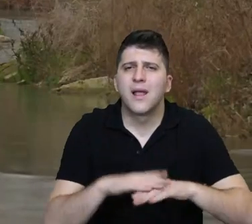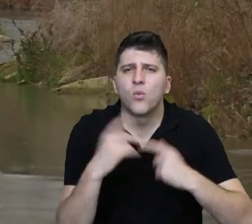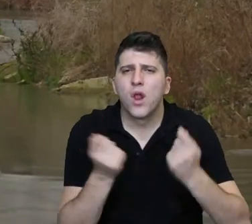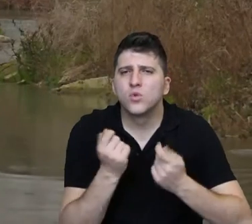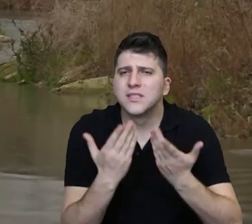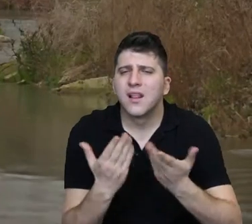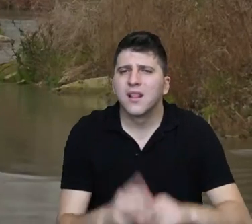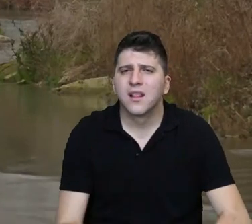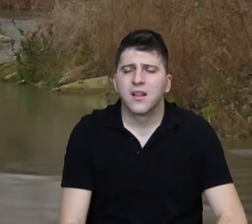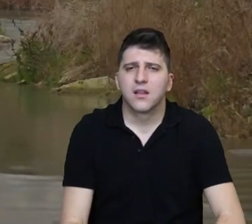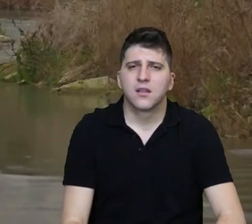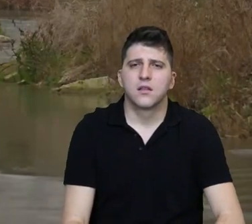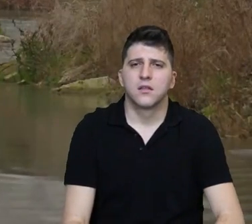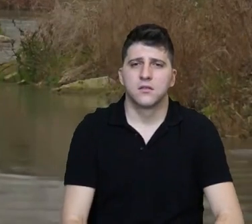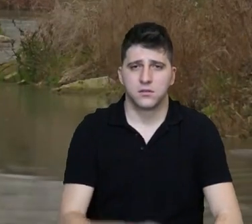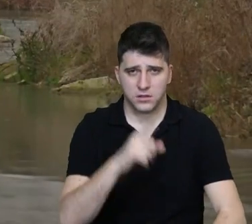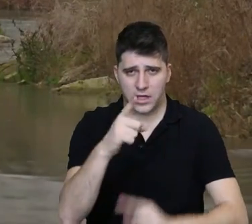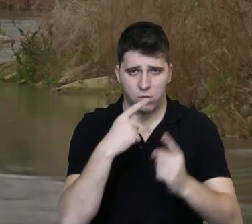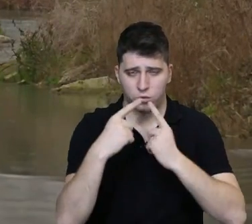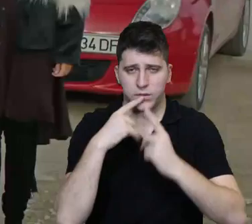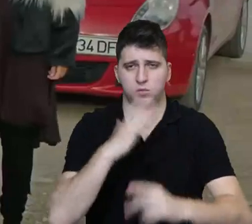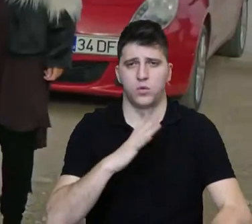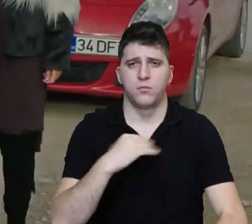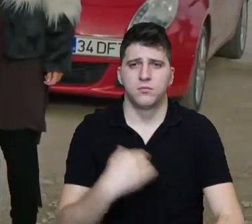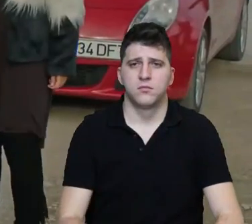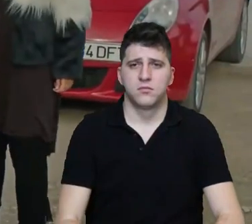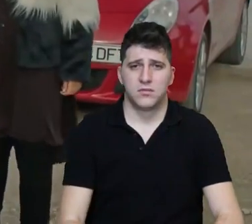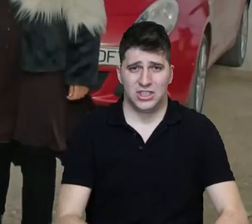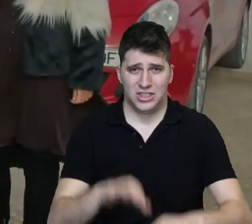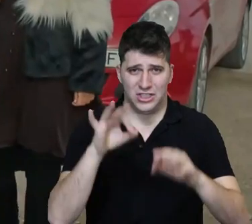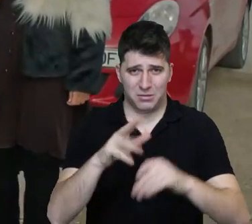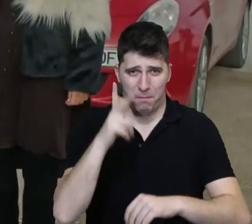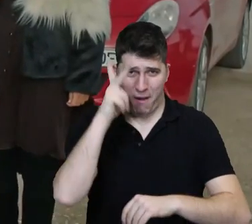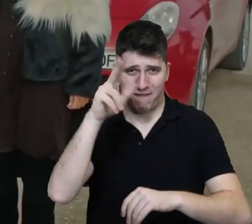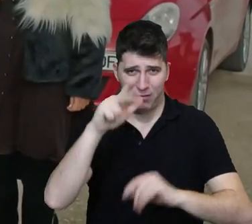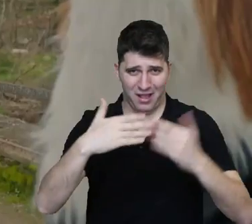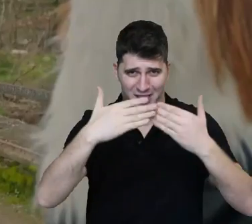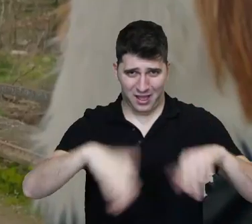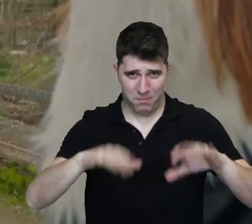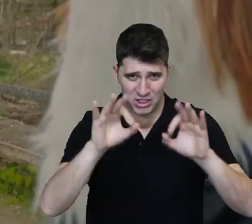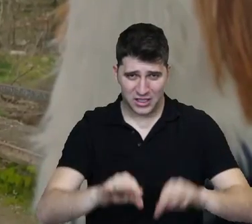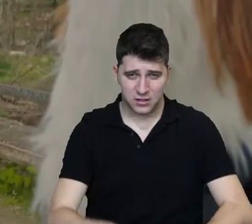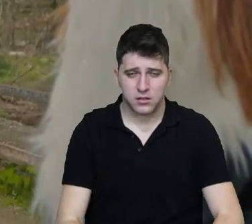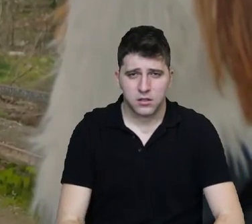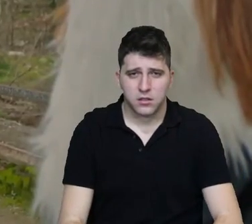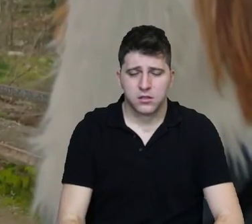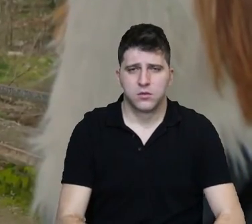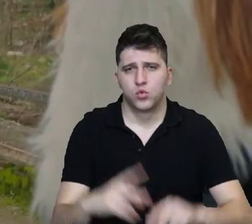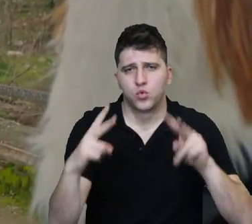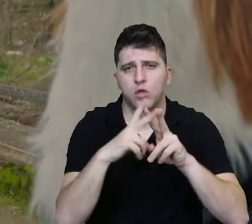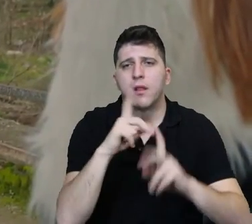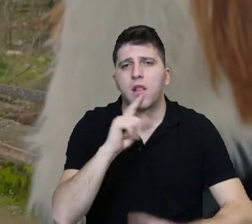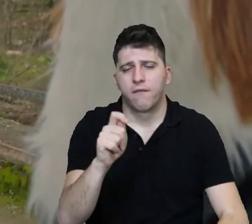sen? Seninle konuşmaya çalışıyorum. Şimdi de şehir eşkıyası gibi yol kapatmaya mı başladınız? Görüşme